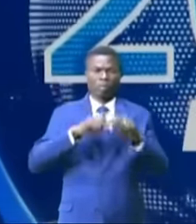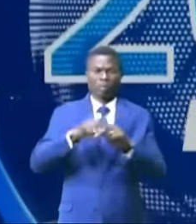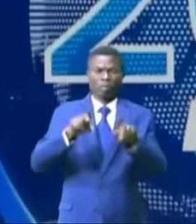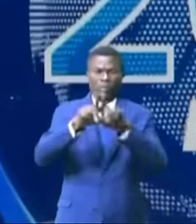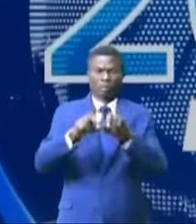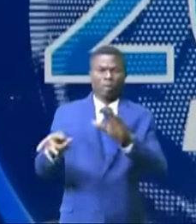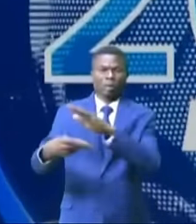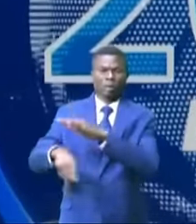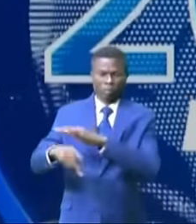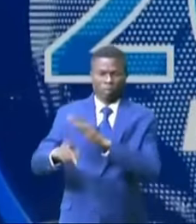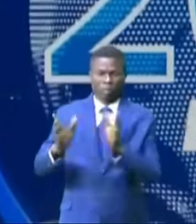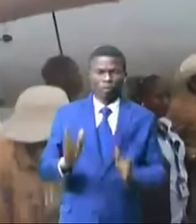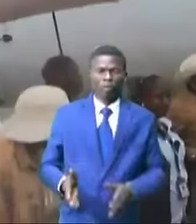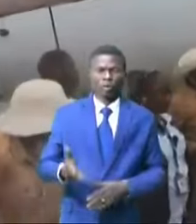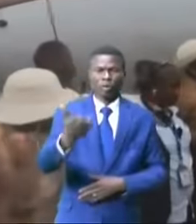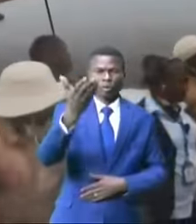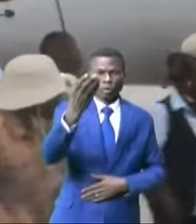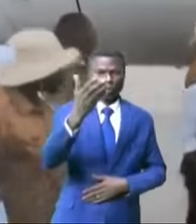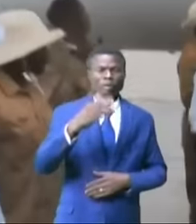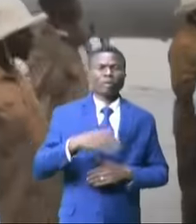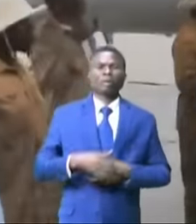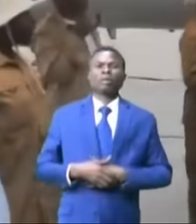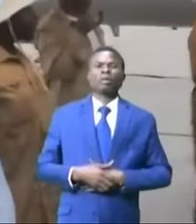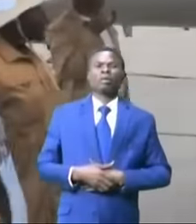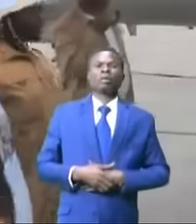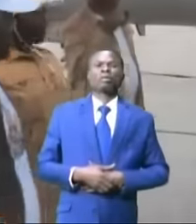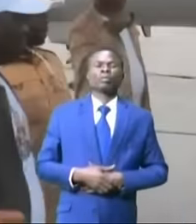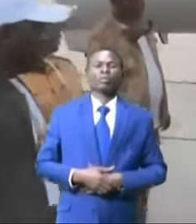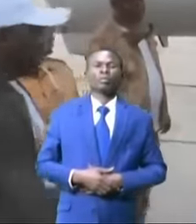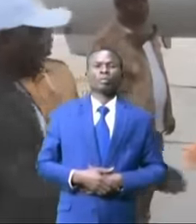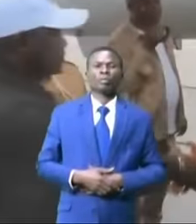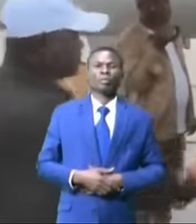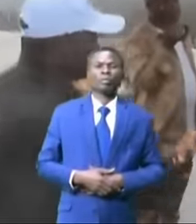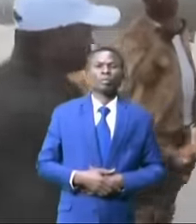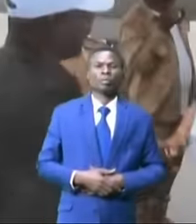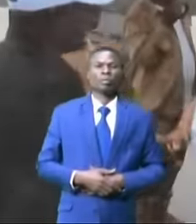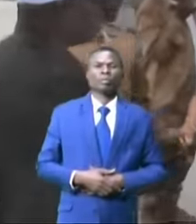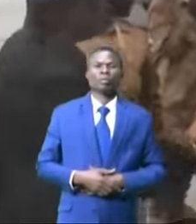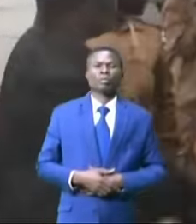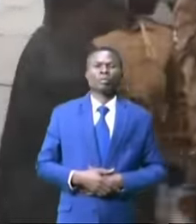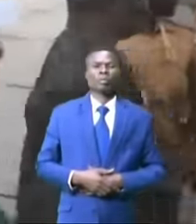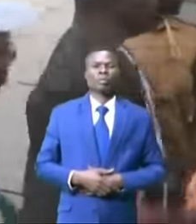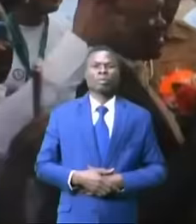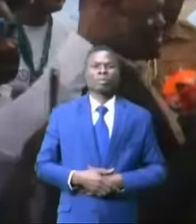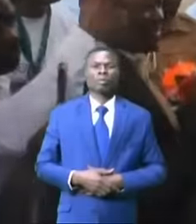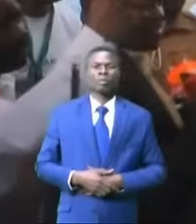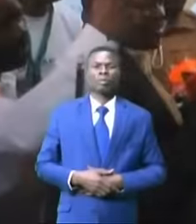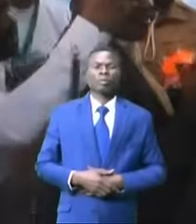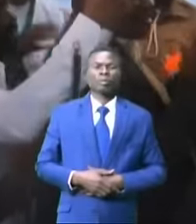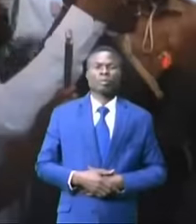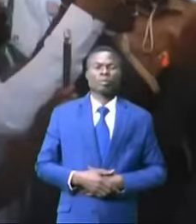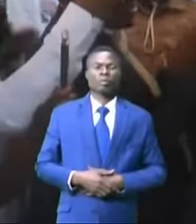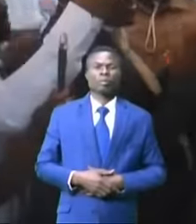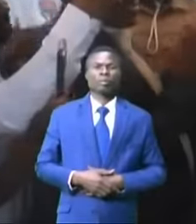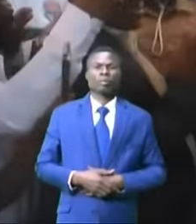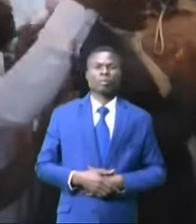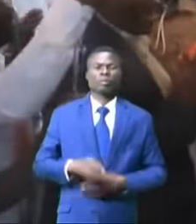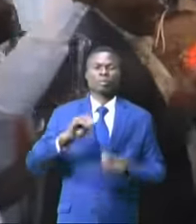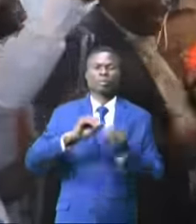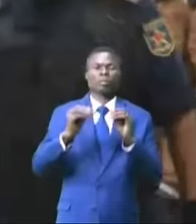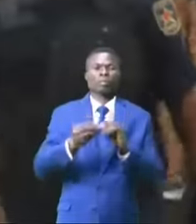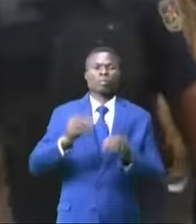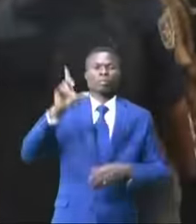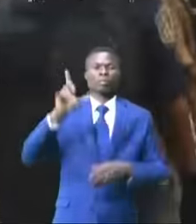et provinciaux. Malumbela. C'est pour rafler le maximum de voix en faveur du candidat président de la République numéro 20,